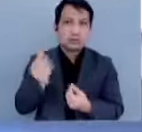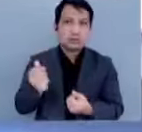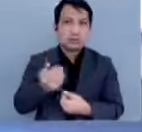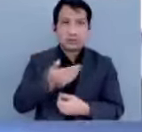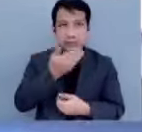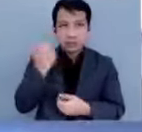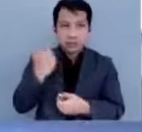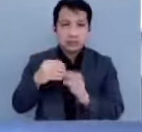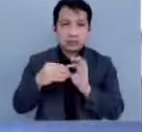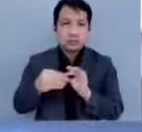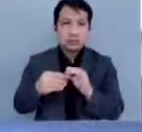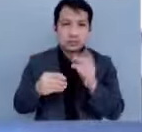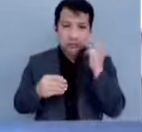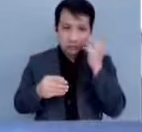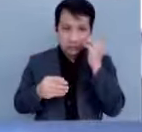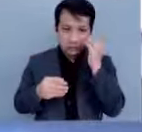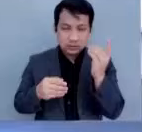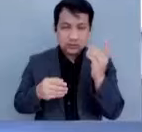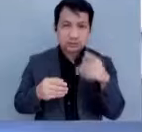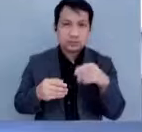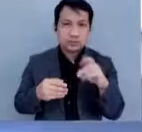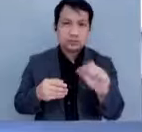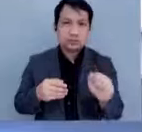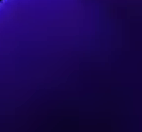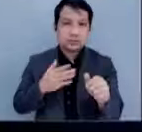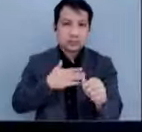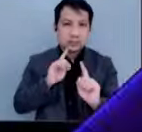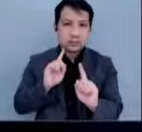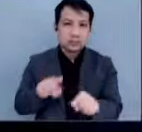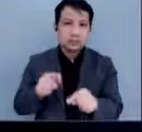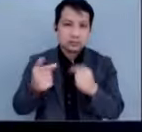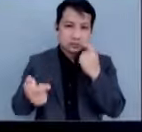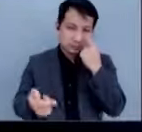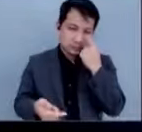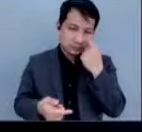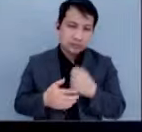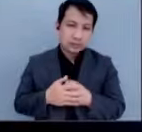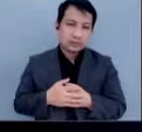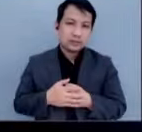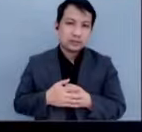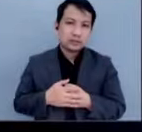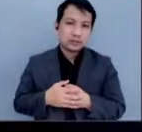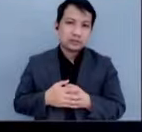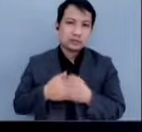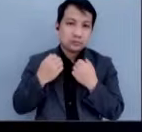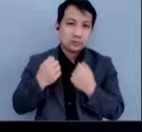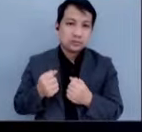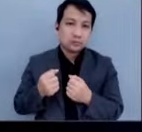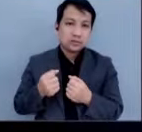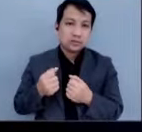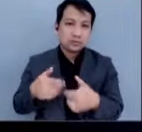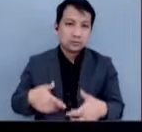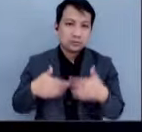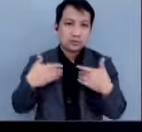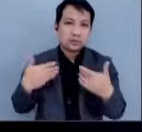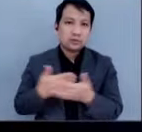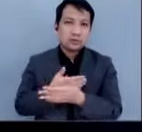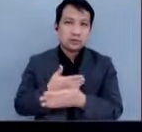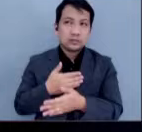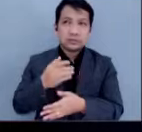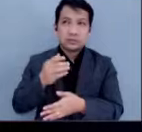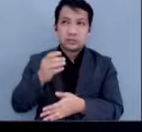ni Daniel Padilla. Narito ang report. Fully healed at living in her new chapter na si Catherine